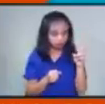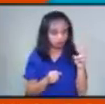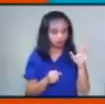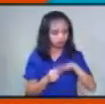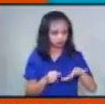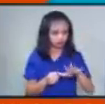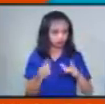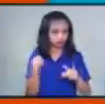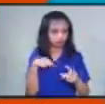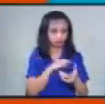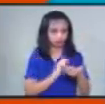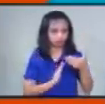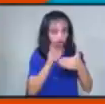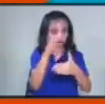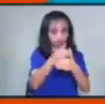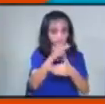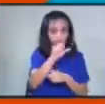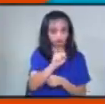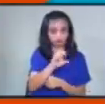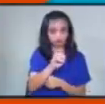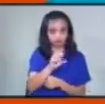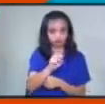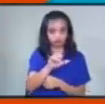po ilalapit namin sa Sosya at sa Dole.